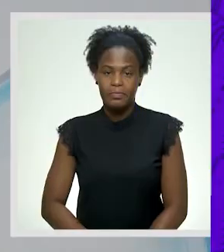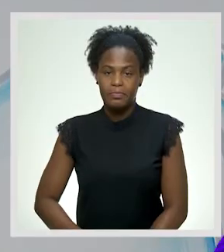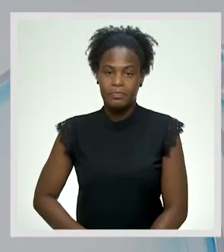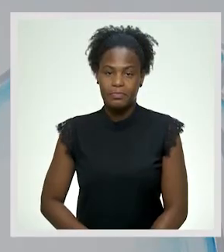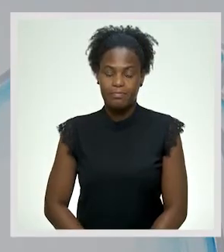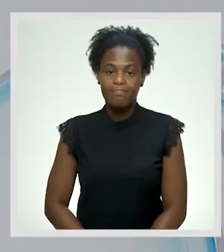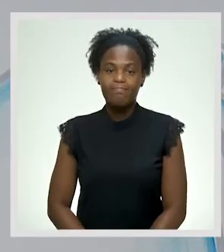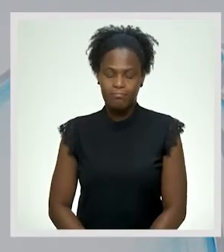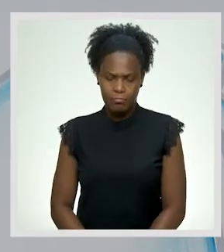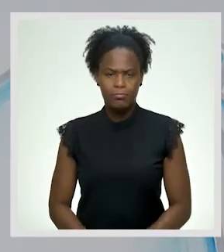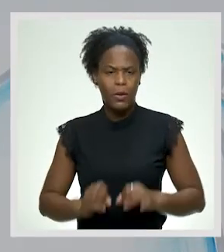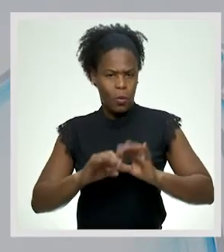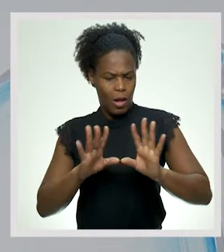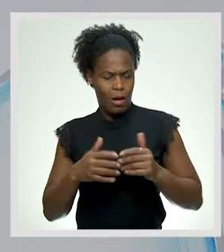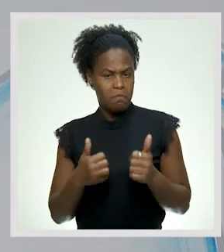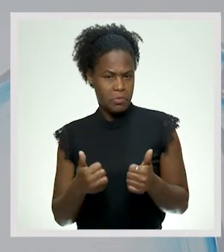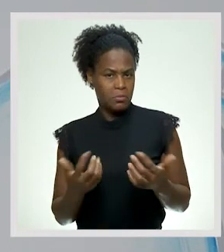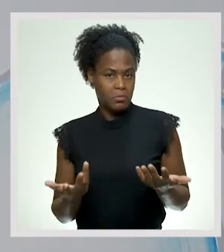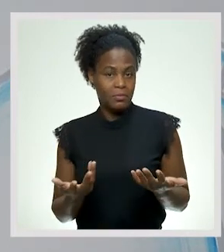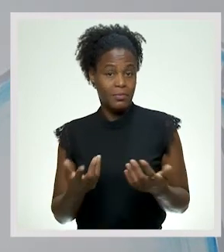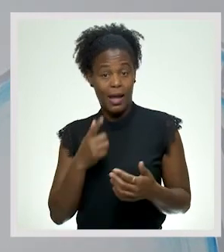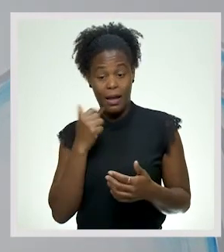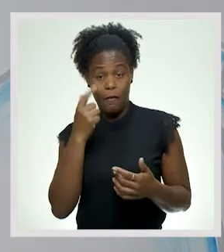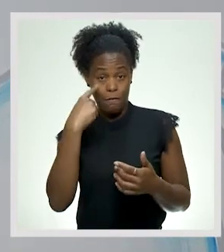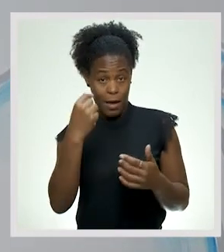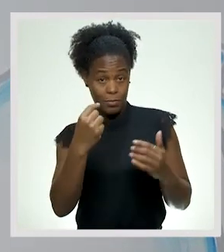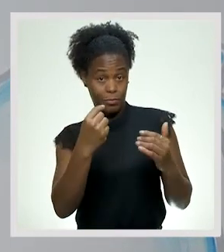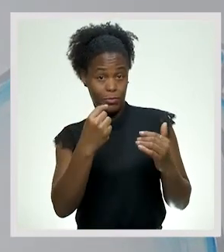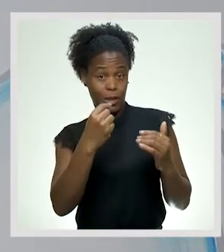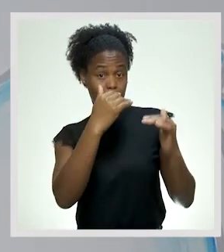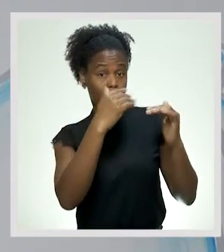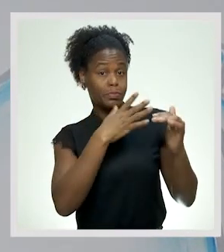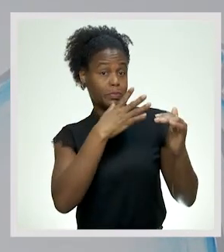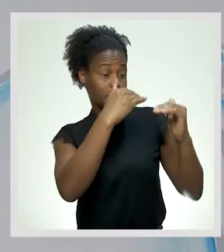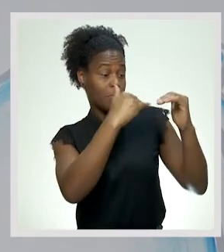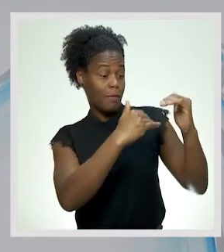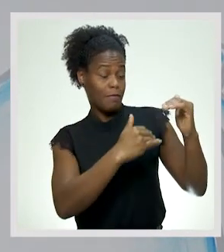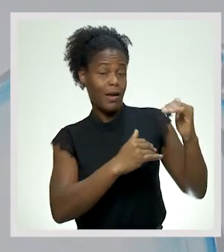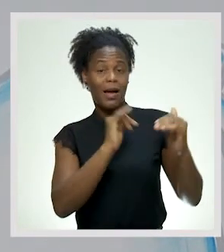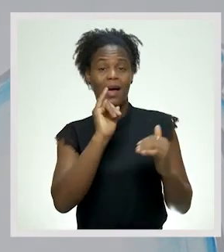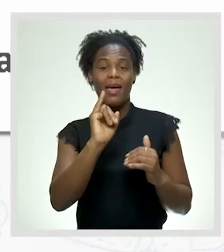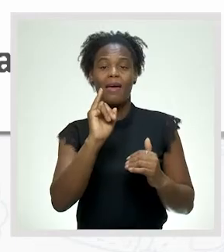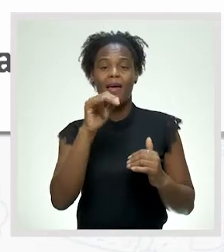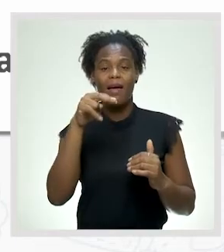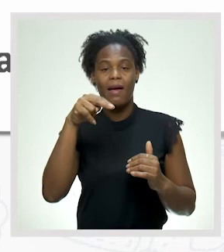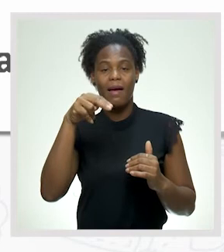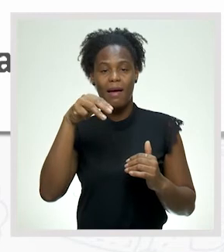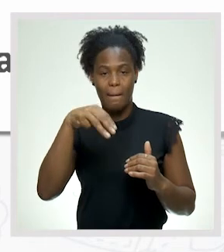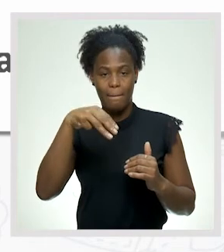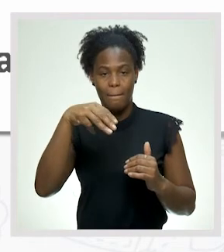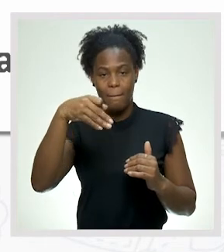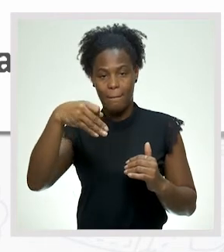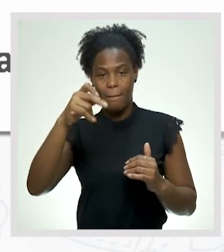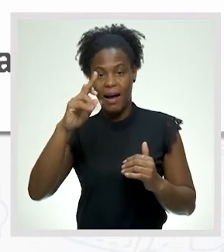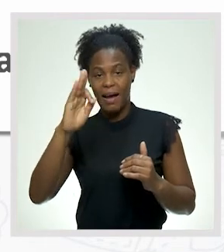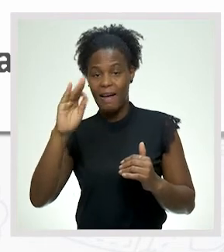Et bien sûr, ils sont conjugués à l'imparfait. Pour le passé